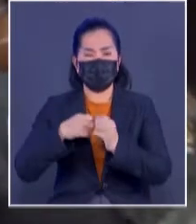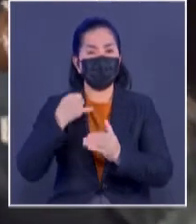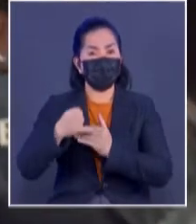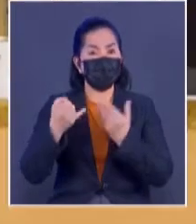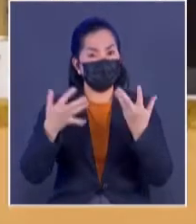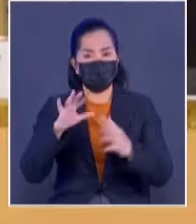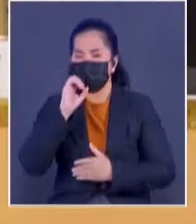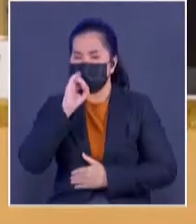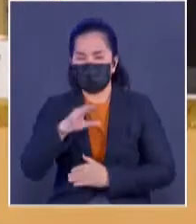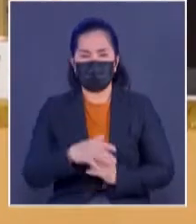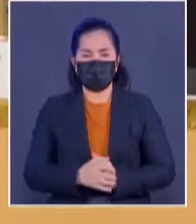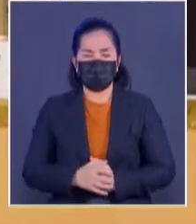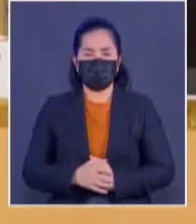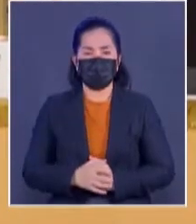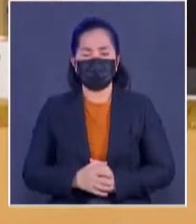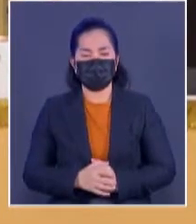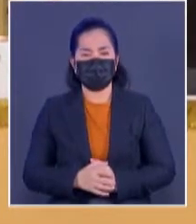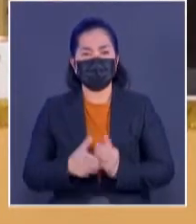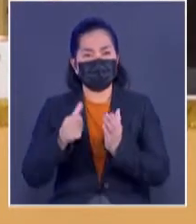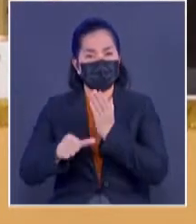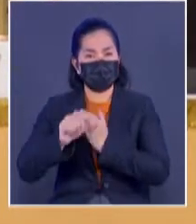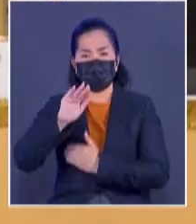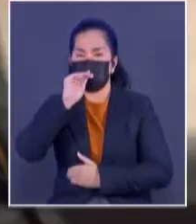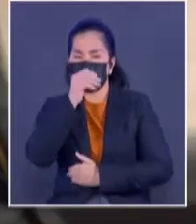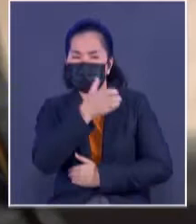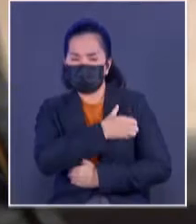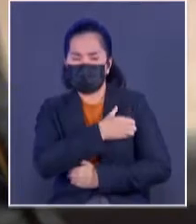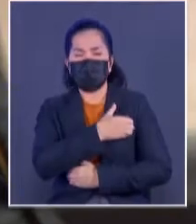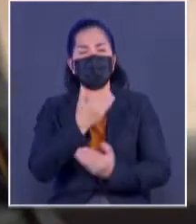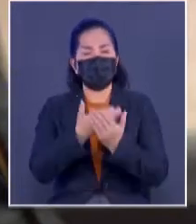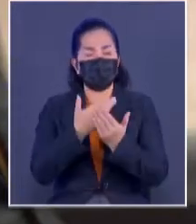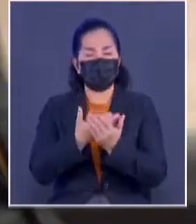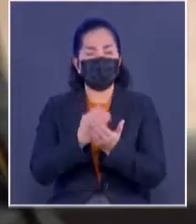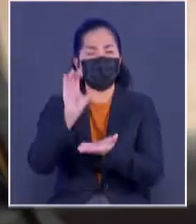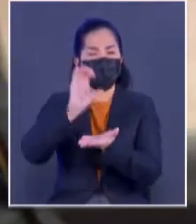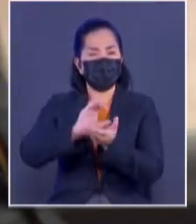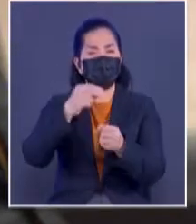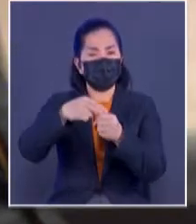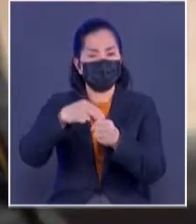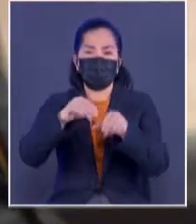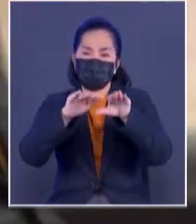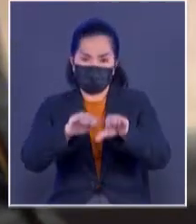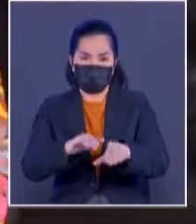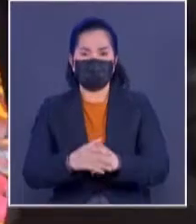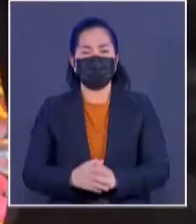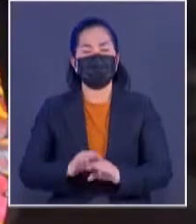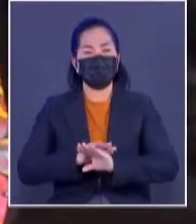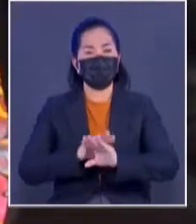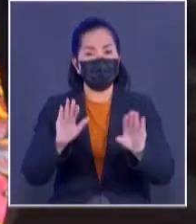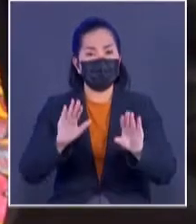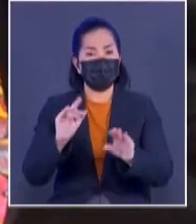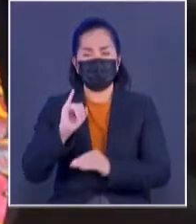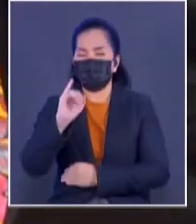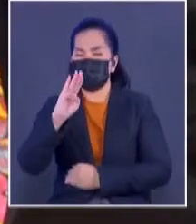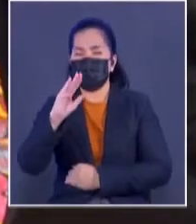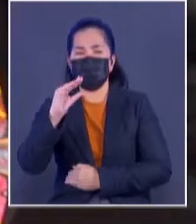ก็แบบนี้นะครับหรือว่าไปปรับลดภาษีเทศบาลลดเงินที่เก็บเข้ากองทุนน้ำมันแล้วก็ยกเลิกการนำเอาไบโอดีเซ